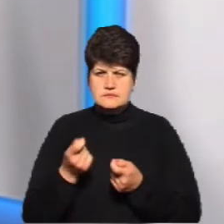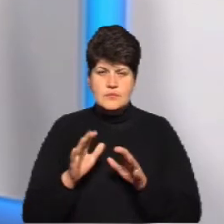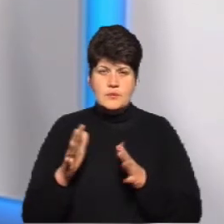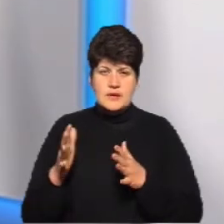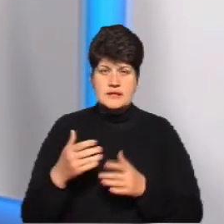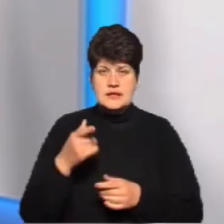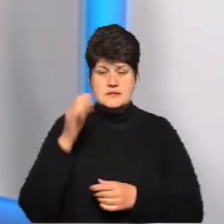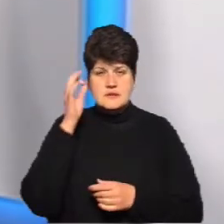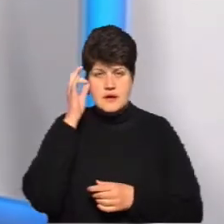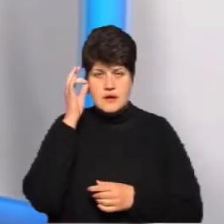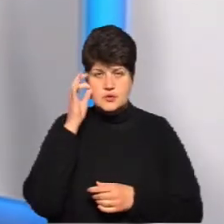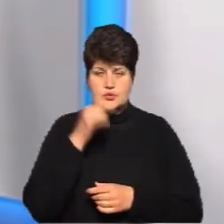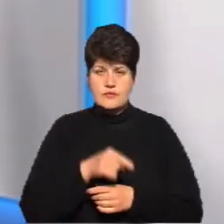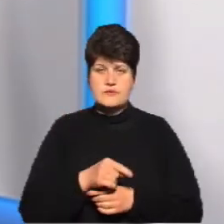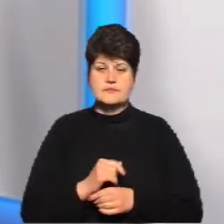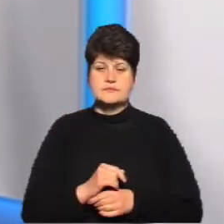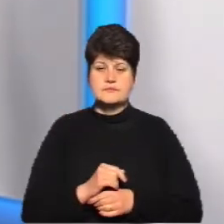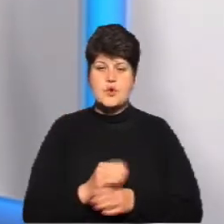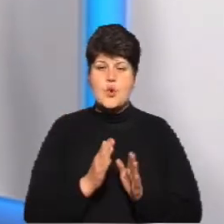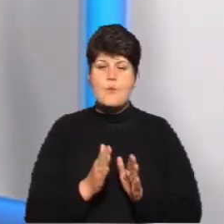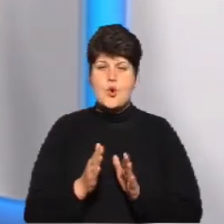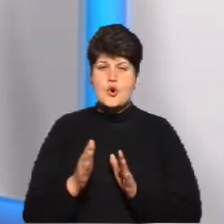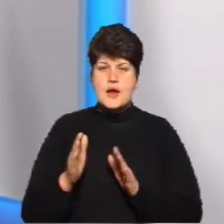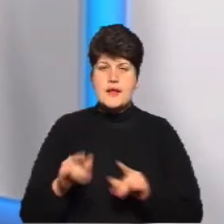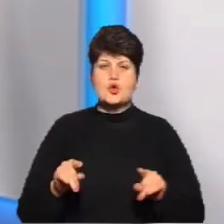згадував порядок арешту